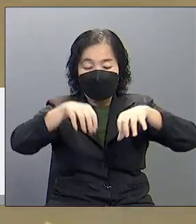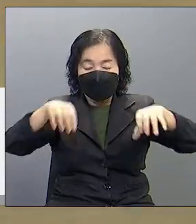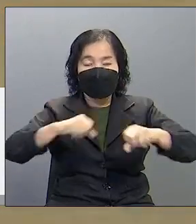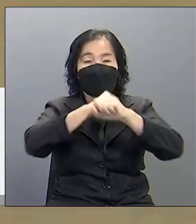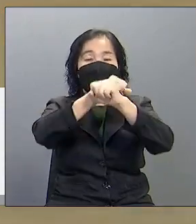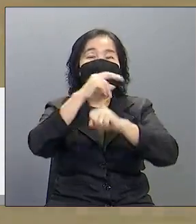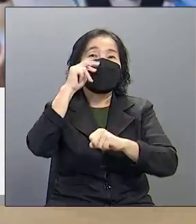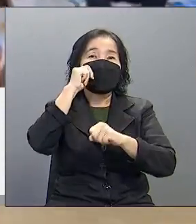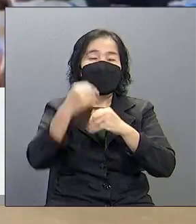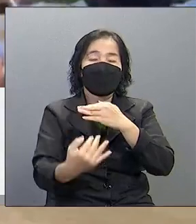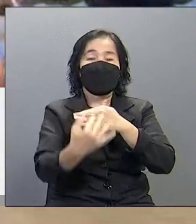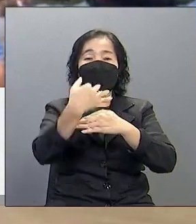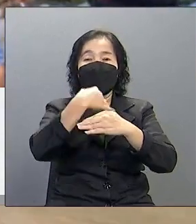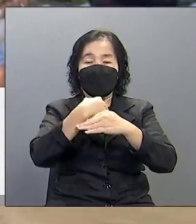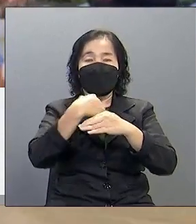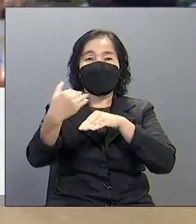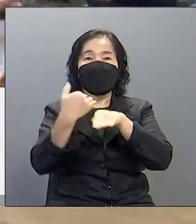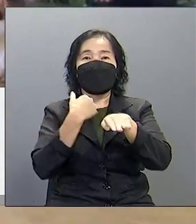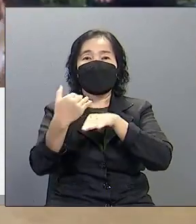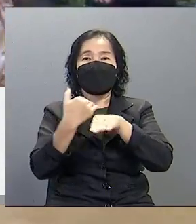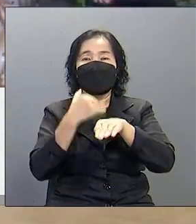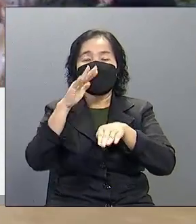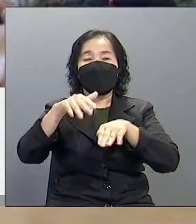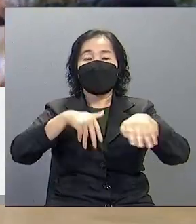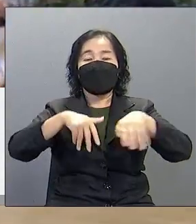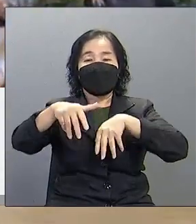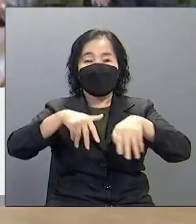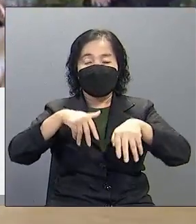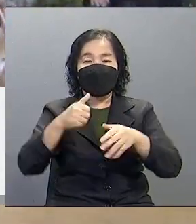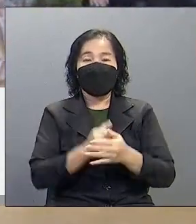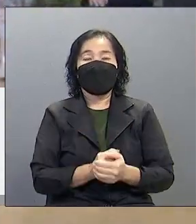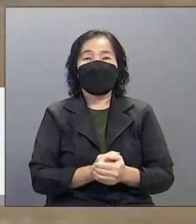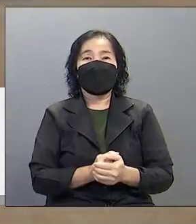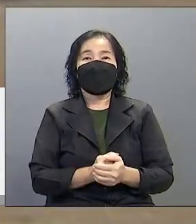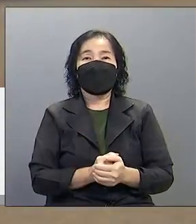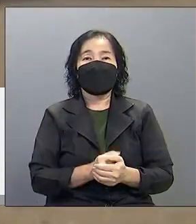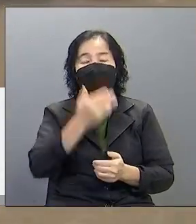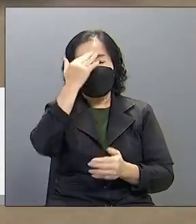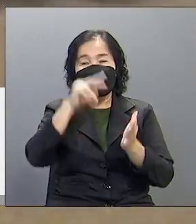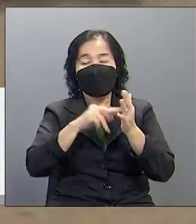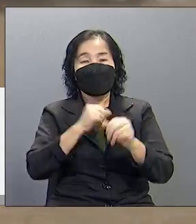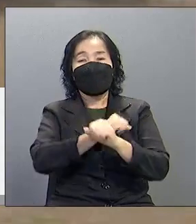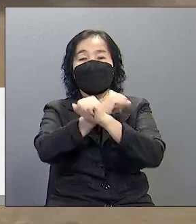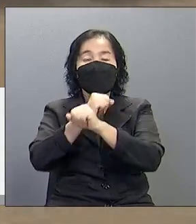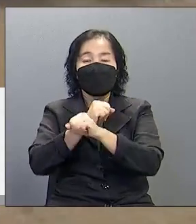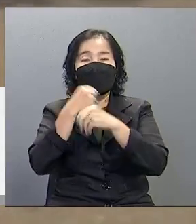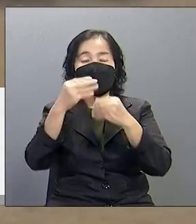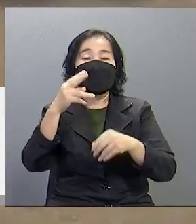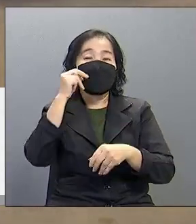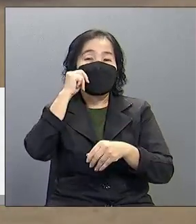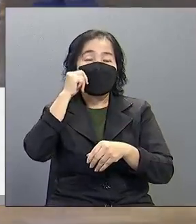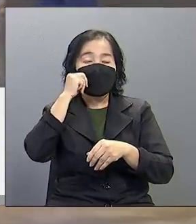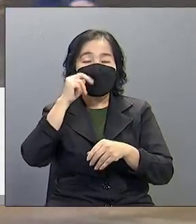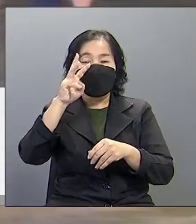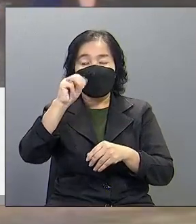ไม่มีน้ำท่วมแ่น้มูไหลลนตะหิง ถ้วมถนนเข้าชุมชนท้ากอบไผ่และชุมชนไกล้เคียง เพื่ปั้งกนพื้นที่ไม่ให้น้ำจากแน้ำ